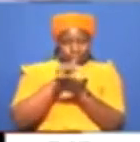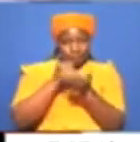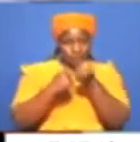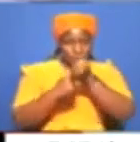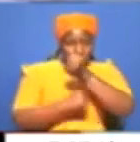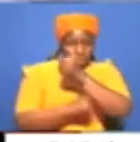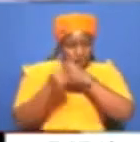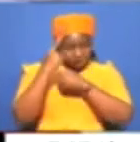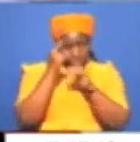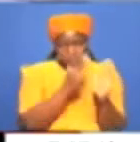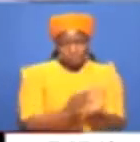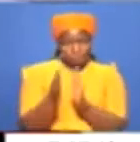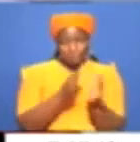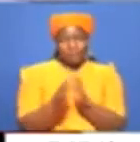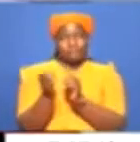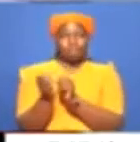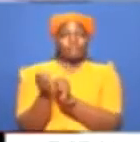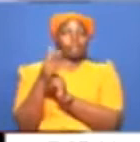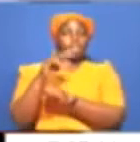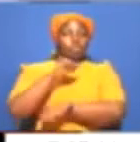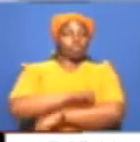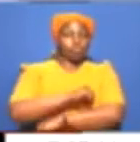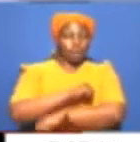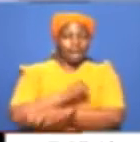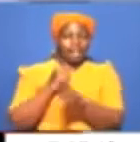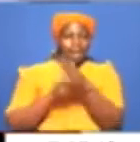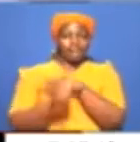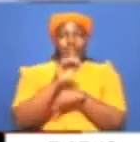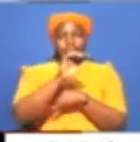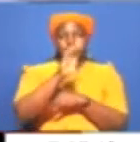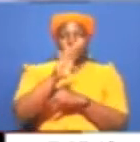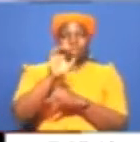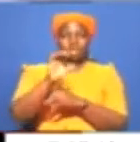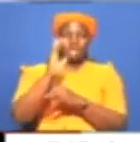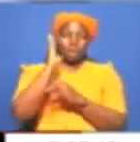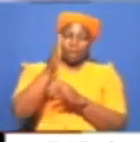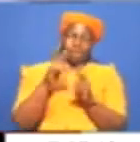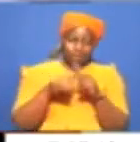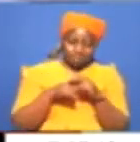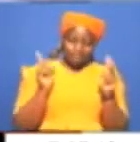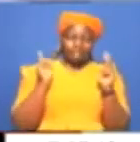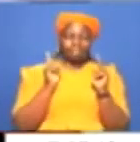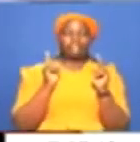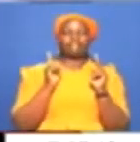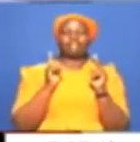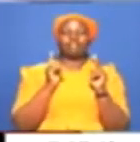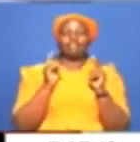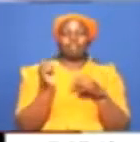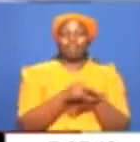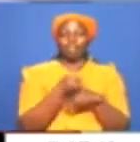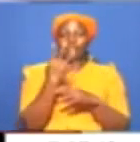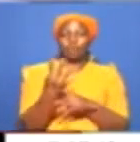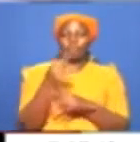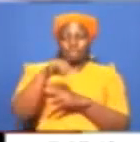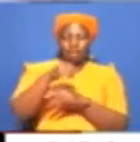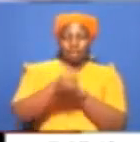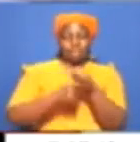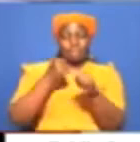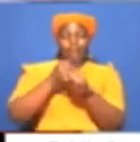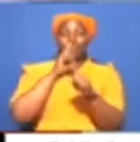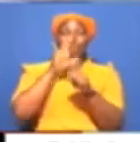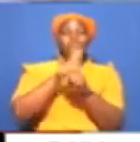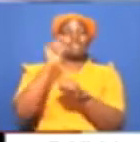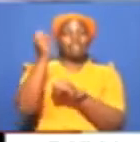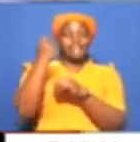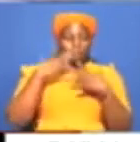sekondari chini ya mfumo wa CBC itaanza mwezi Aprili mwaka huu, huku akiwahakikishia Wakenya kwa vifaa vyote hitajika